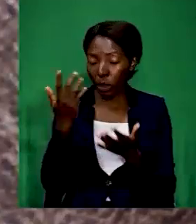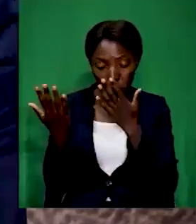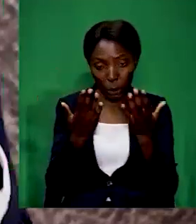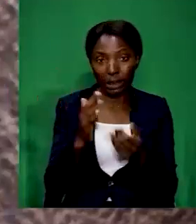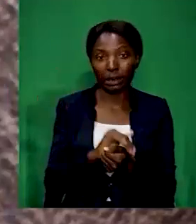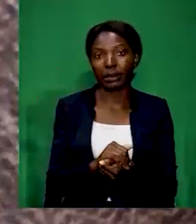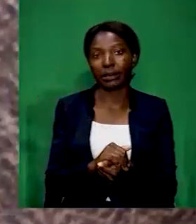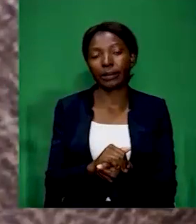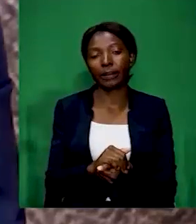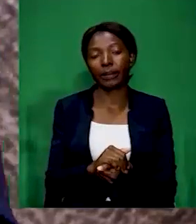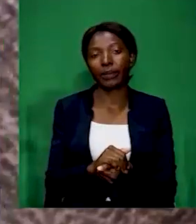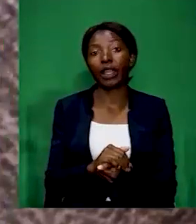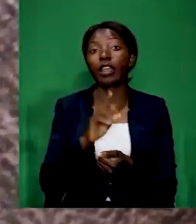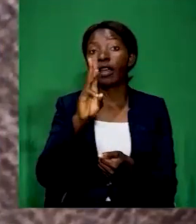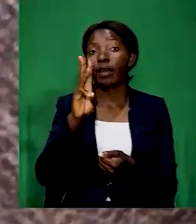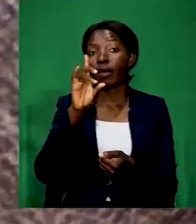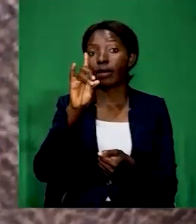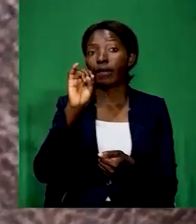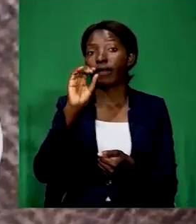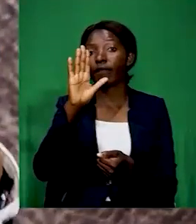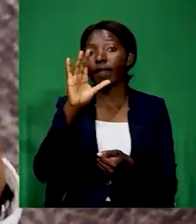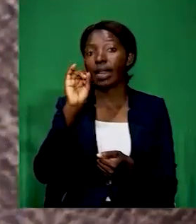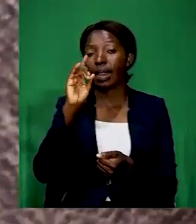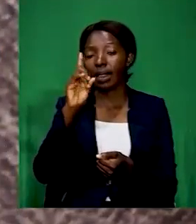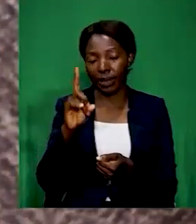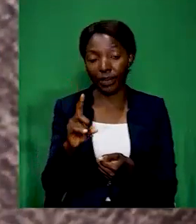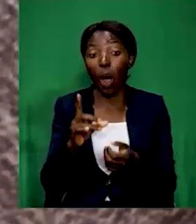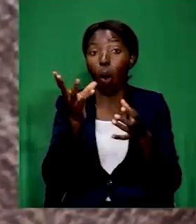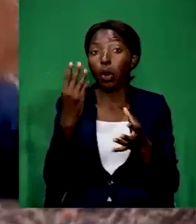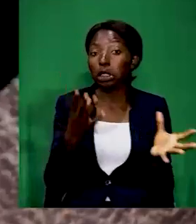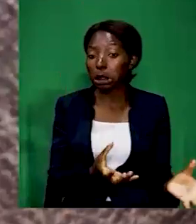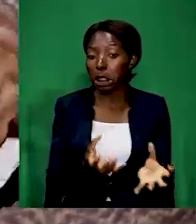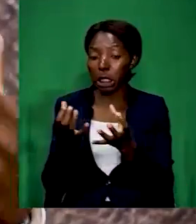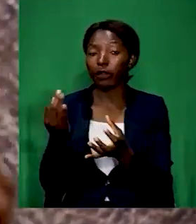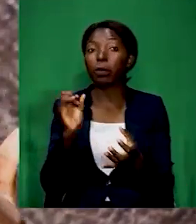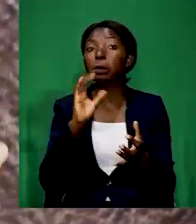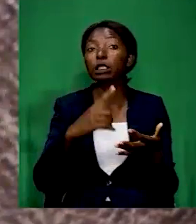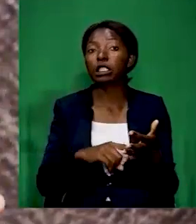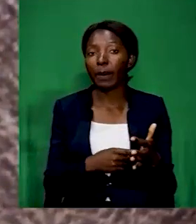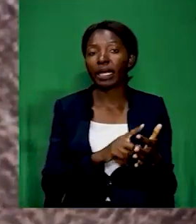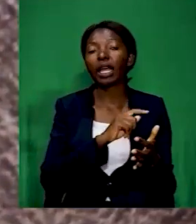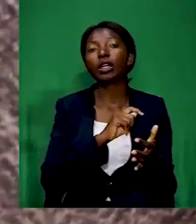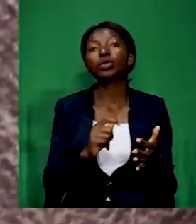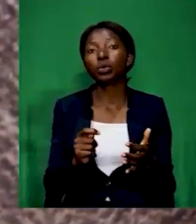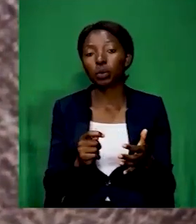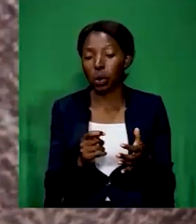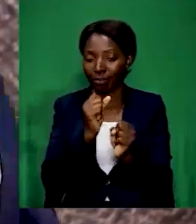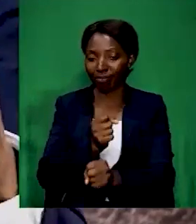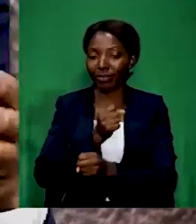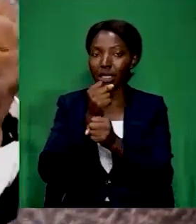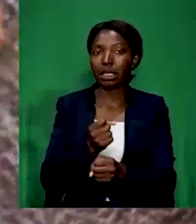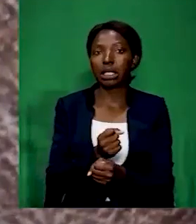mukazorava zvakanaka. Philip ka transporterwo kakaitwa from Samaria kusvika